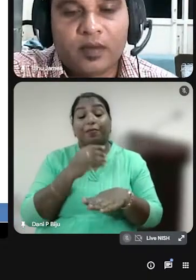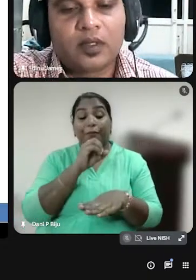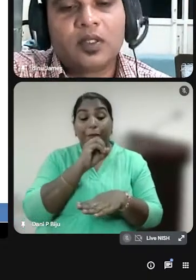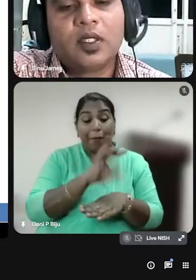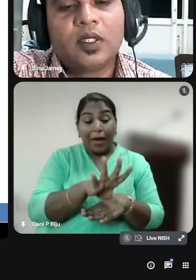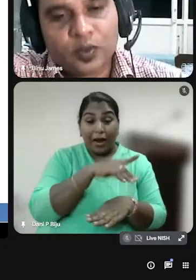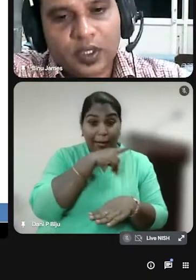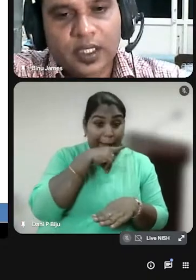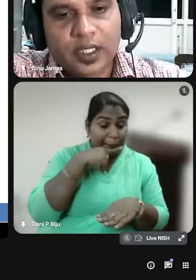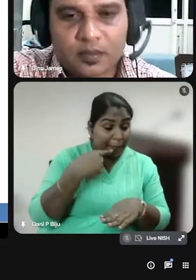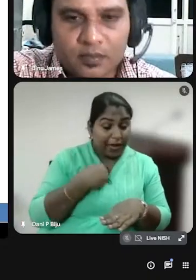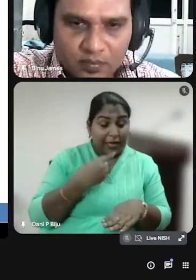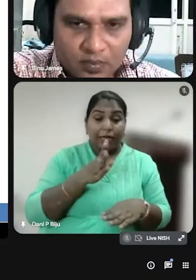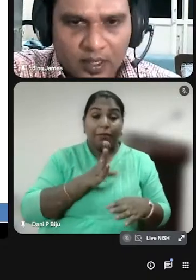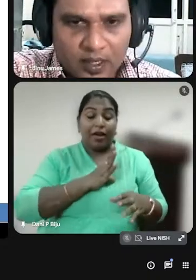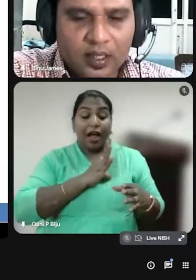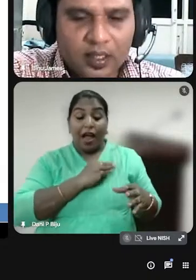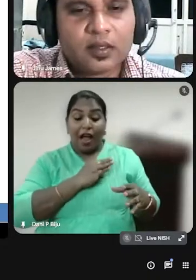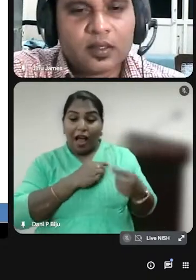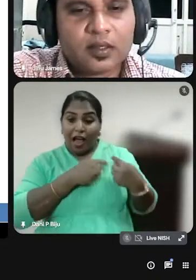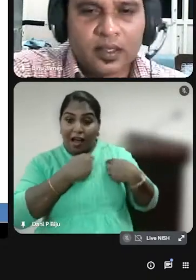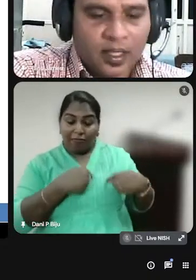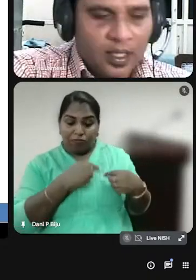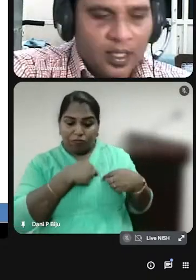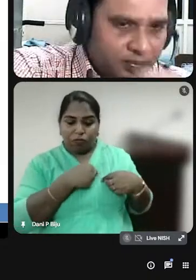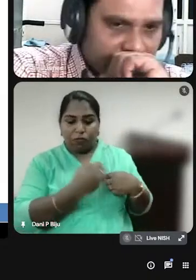ചെയ്യും, അവിടുന്ന് ശുദ്ധരക്തം ബാക്കി